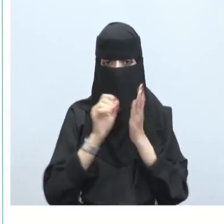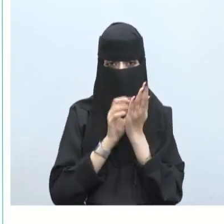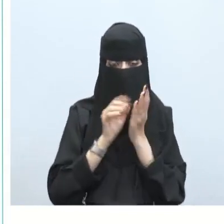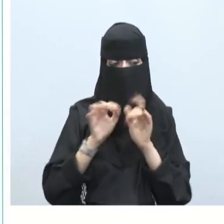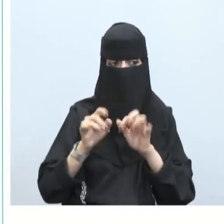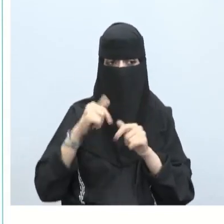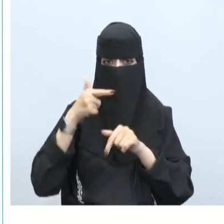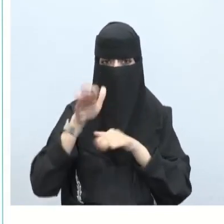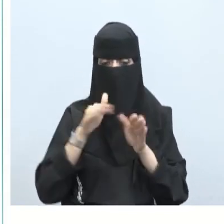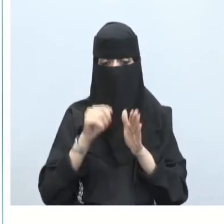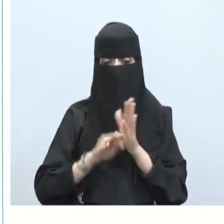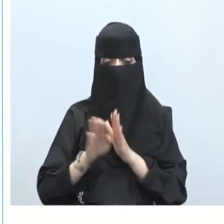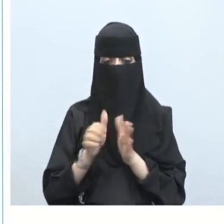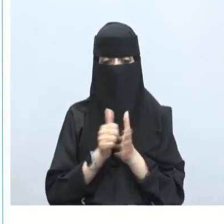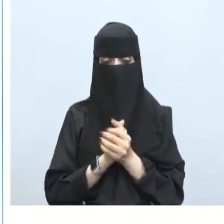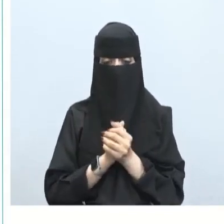والتقنيات